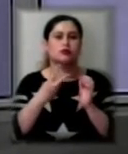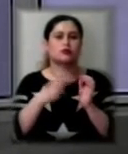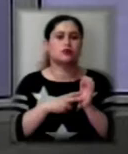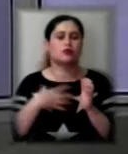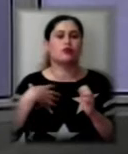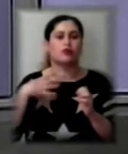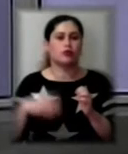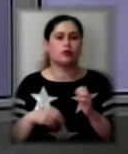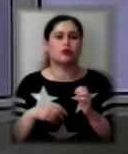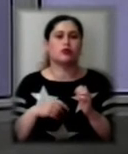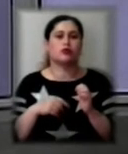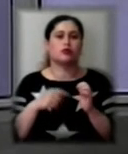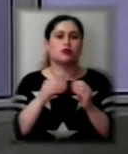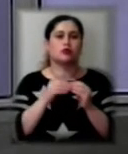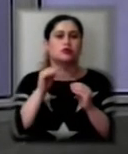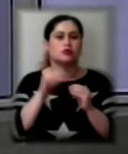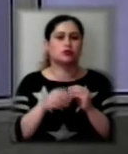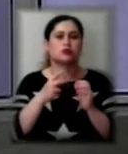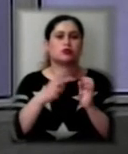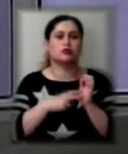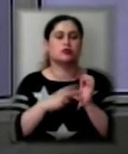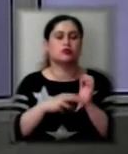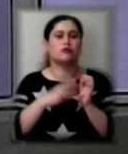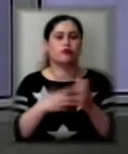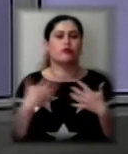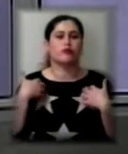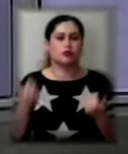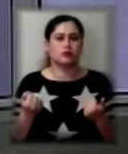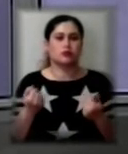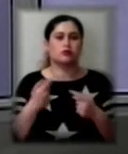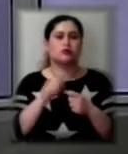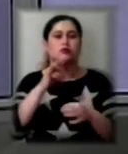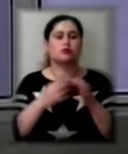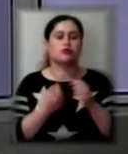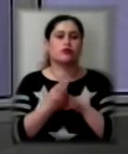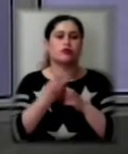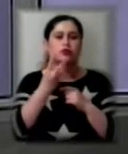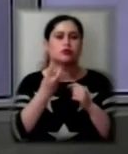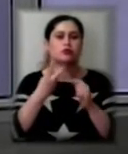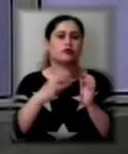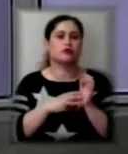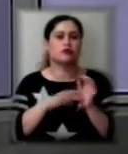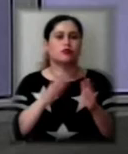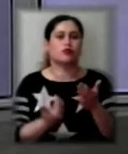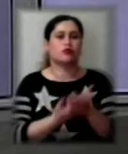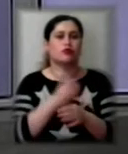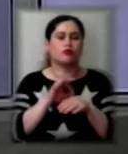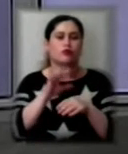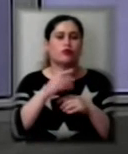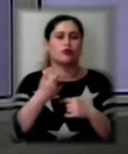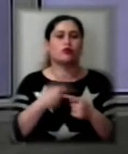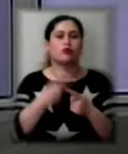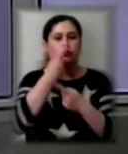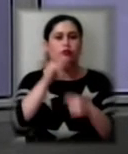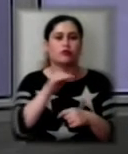померли, 10 078 одужали. За добу виявили 328 нових випадків. Про це повідомляють на офіційному